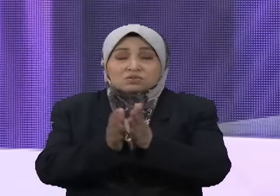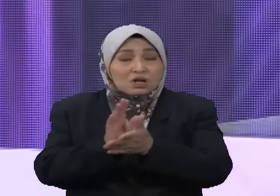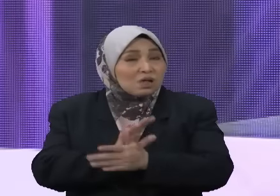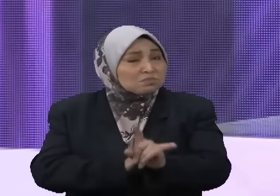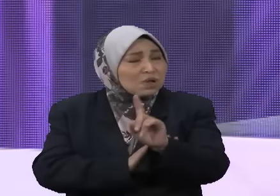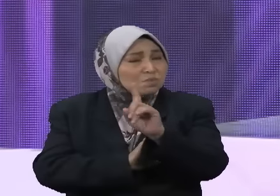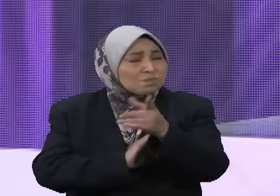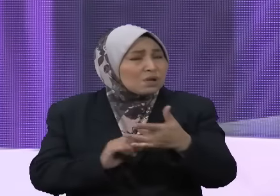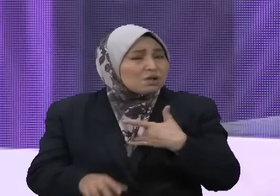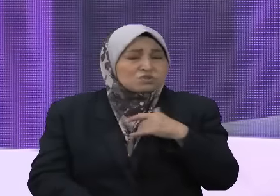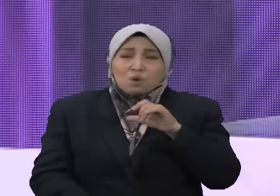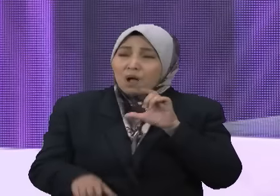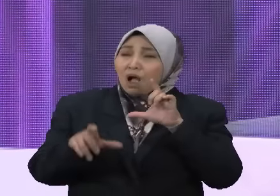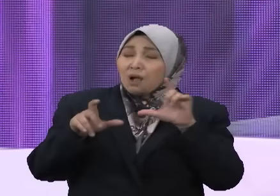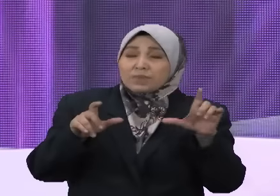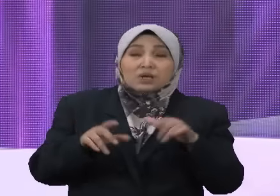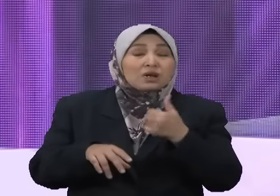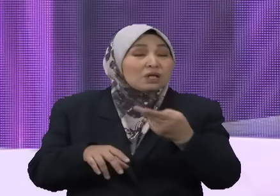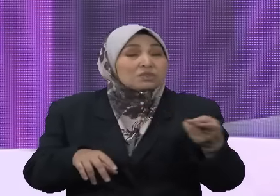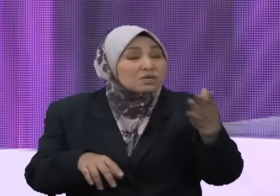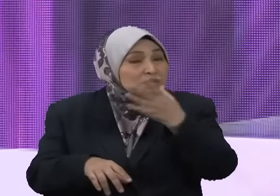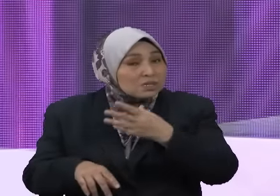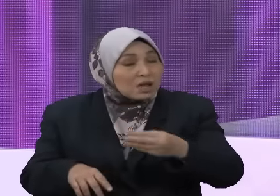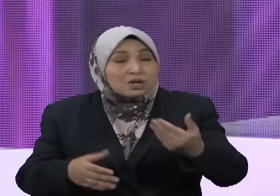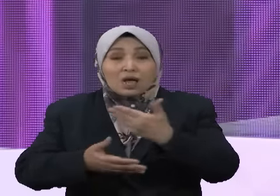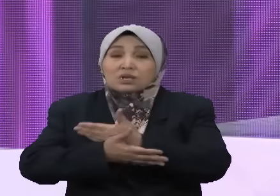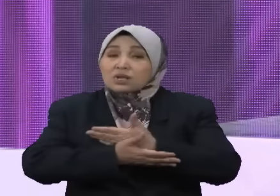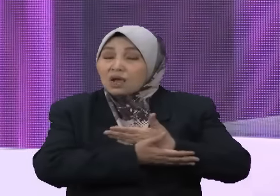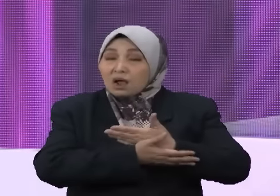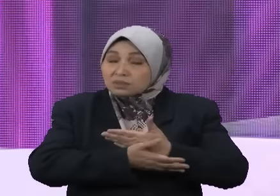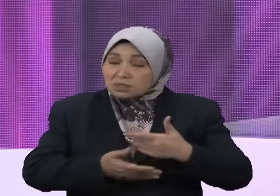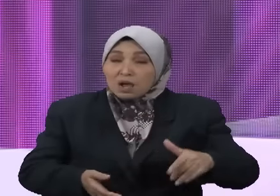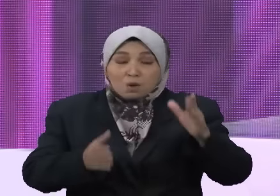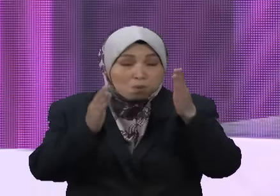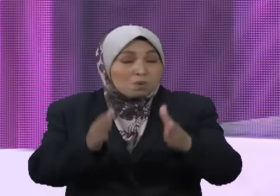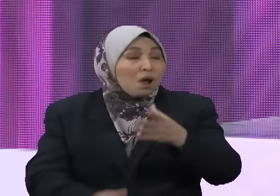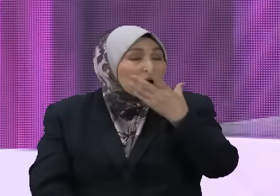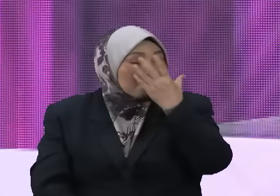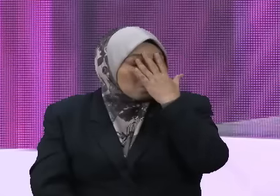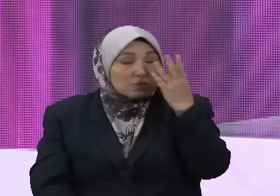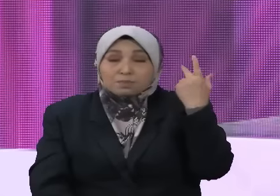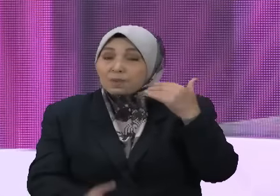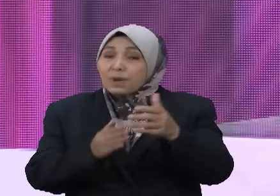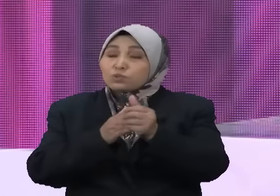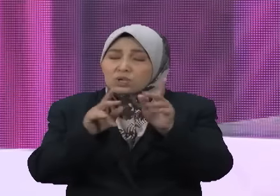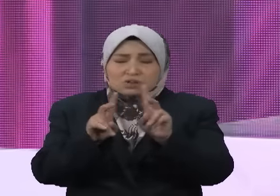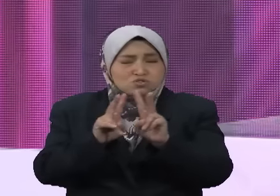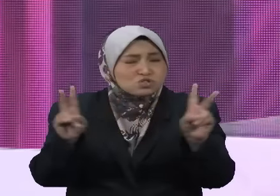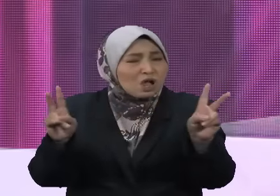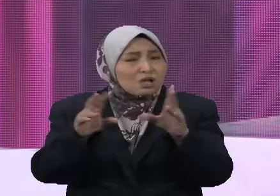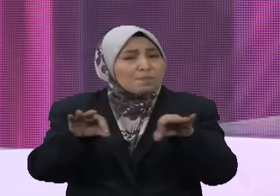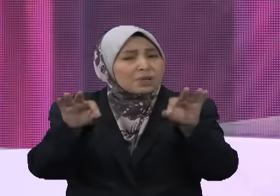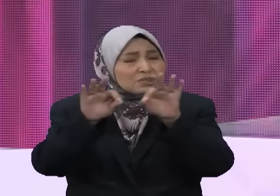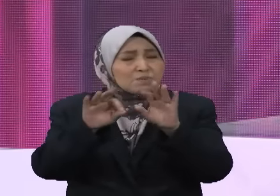jangan kamu berasa kagum dengan harta dan juga anak-anak mereka Jadi ini adalah satu panduan yang sangat penting kepada kita